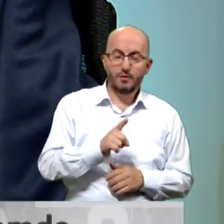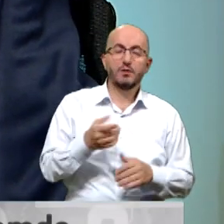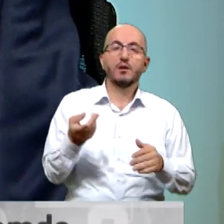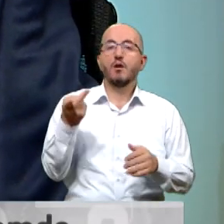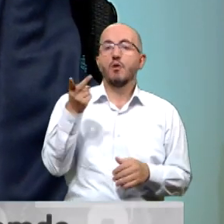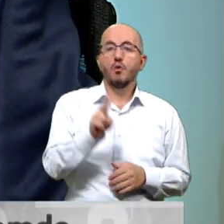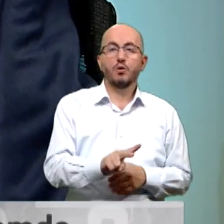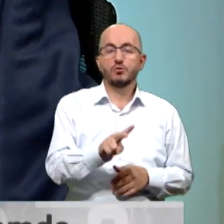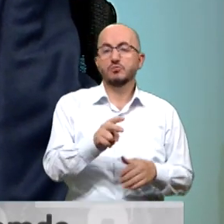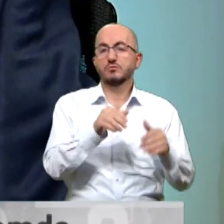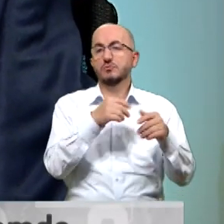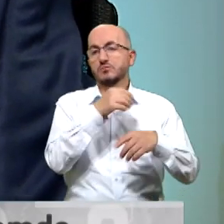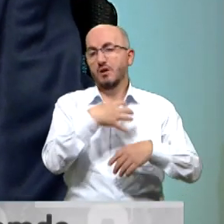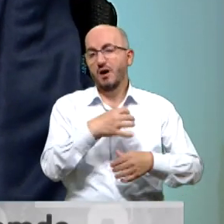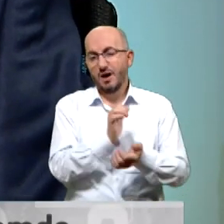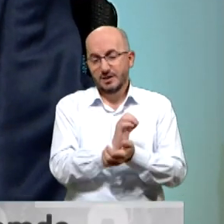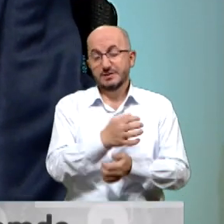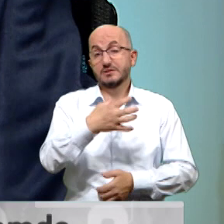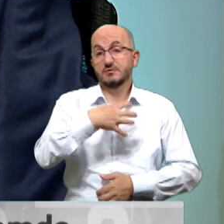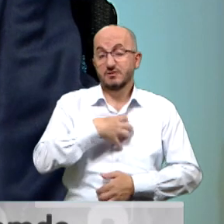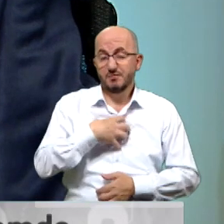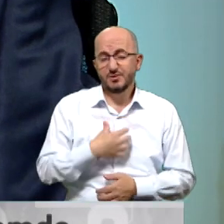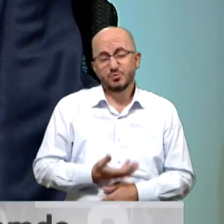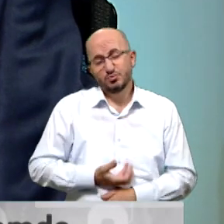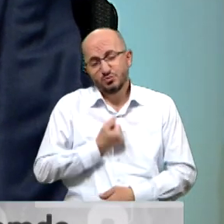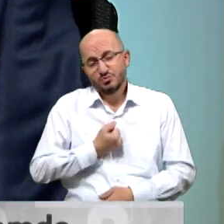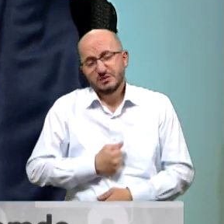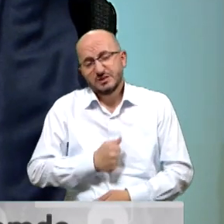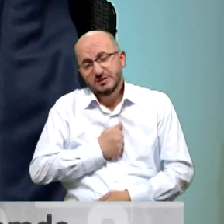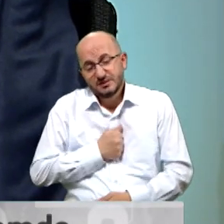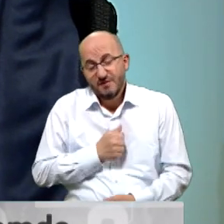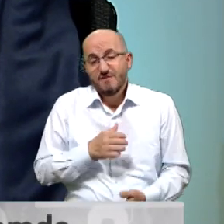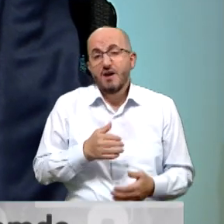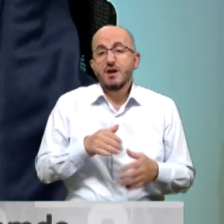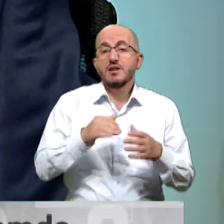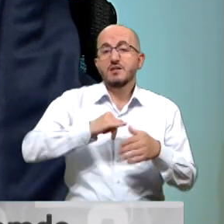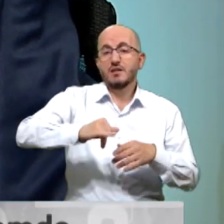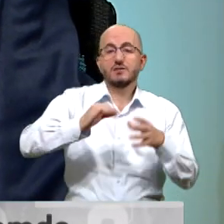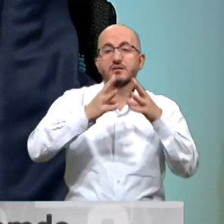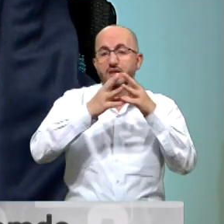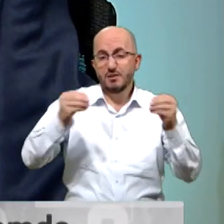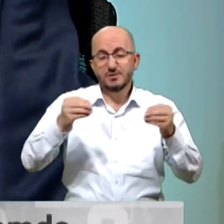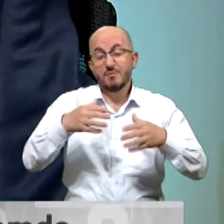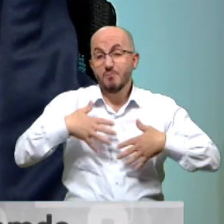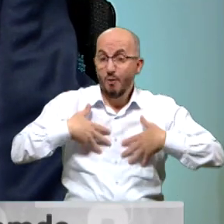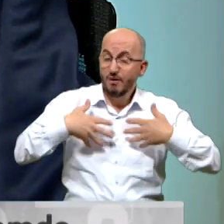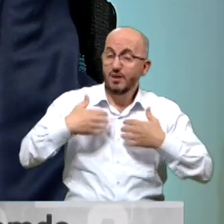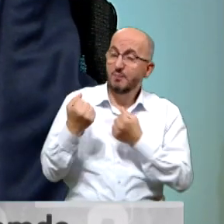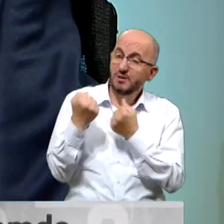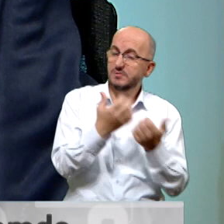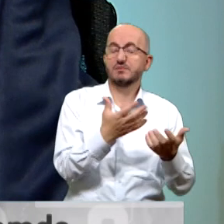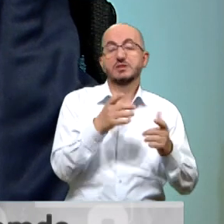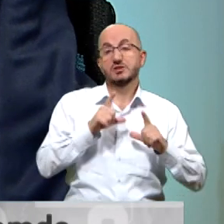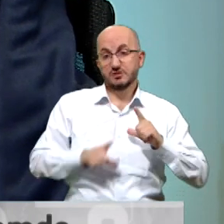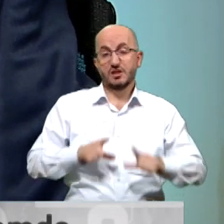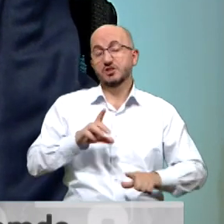cenaze sahiplerinin üzüntüleri var, sıkıntıları var. Bir yakınını kaybetmişler. Onların teselliye, taziyeye ihtiyacı